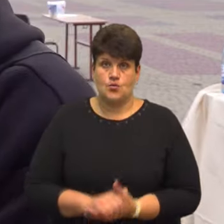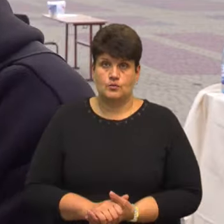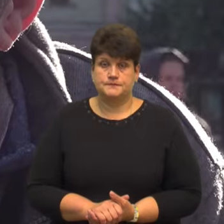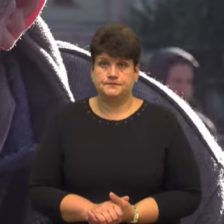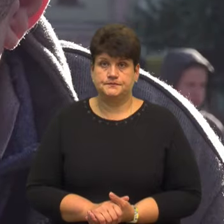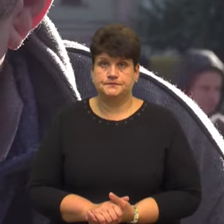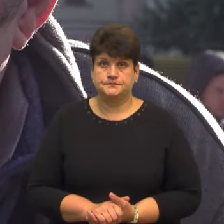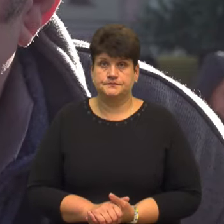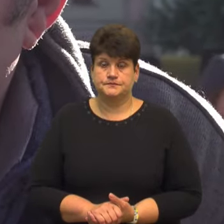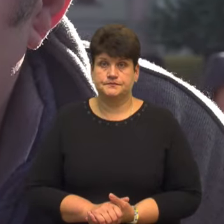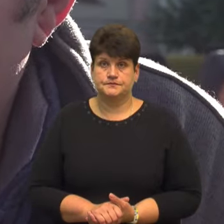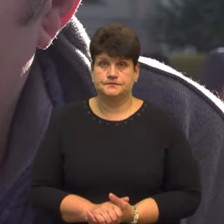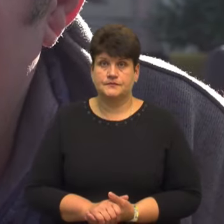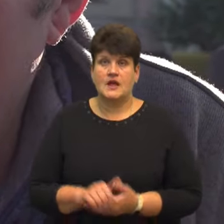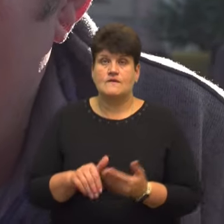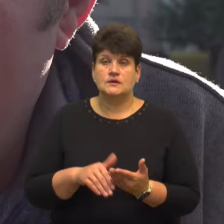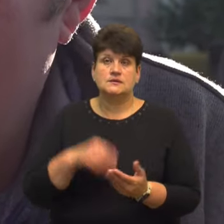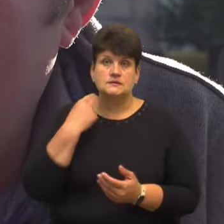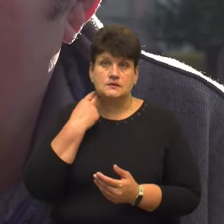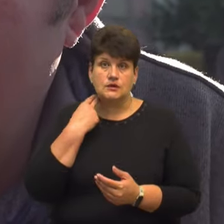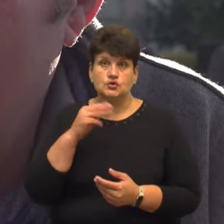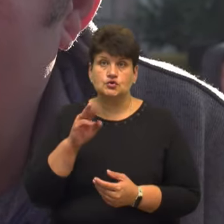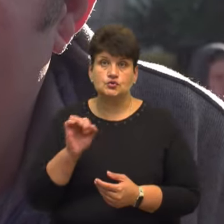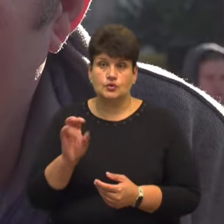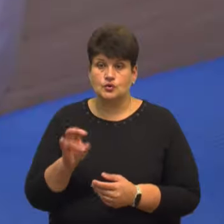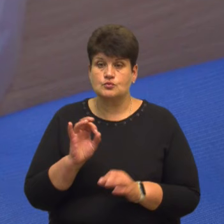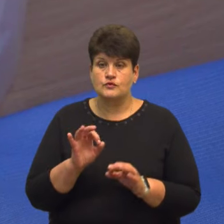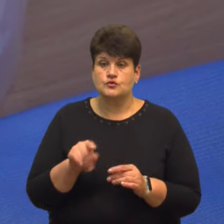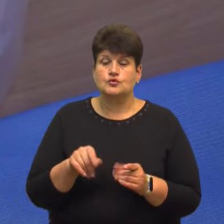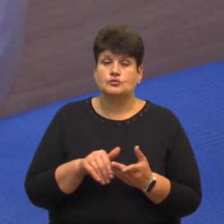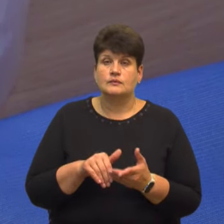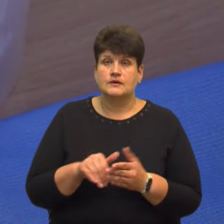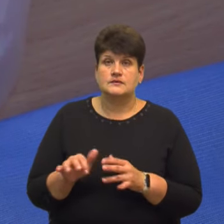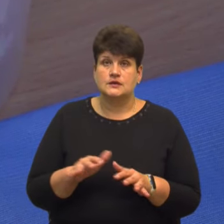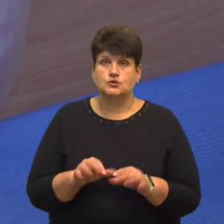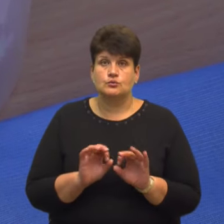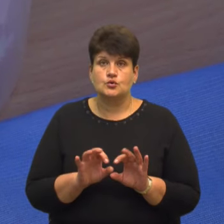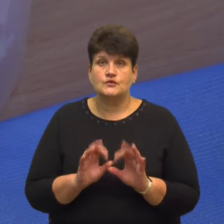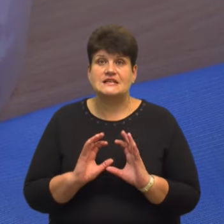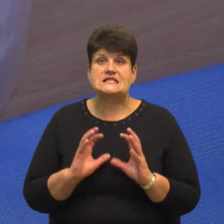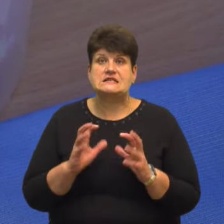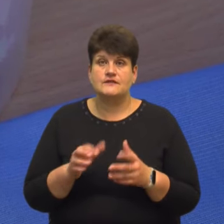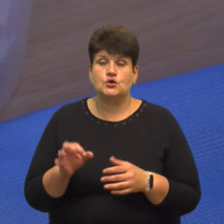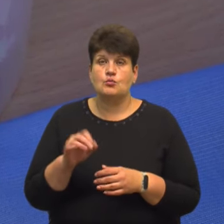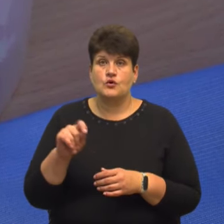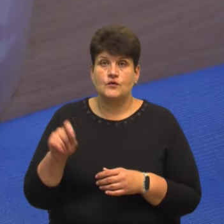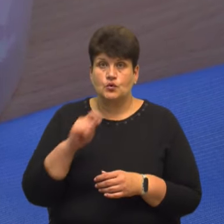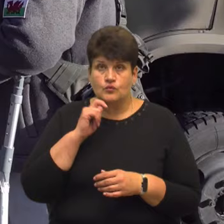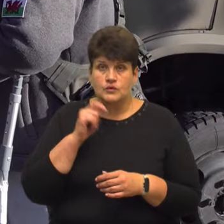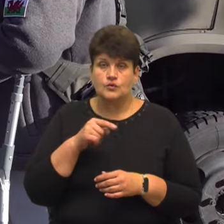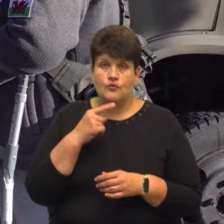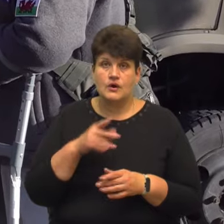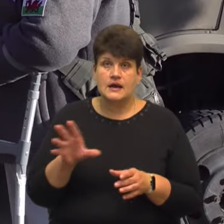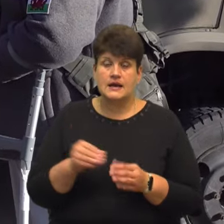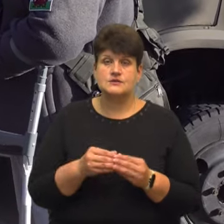легіону волонтер з Великобританії Шон розповів що долучається до заходу щоб розповісти світу про війну в Україні він каже разом з